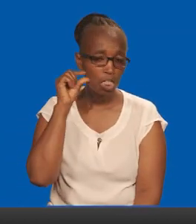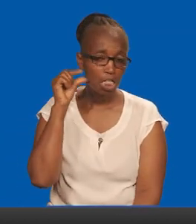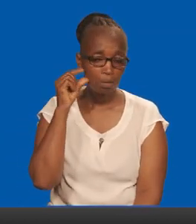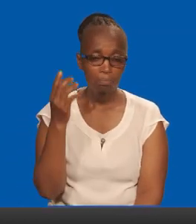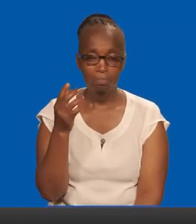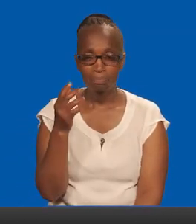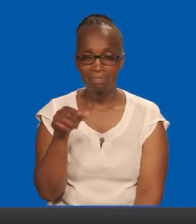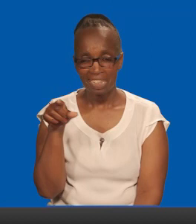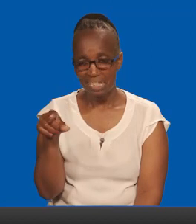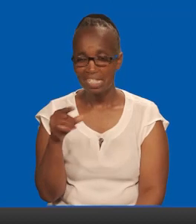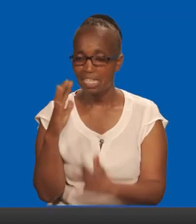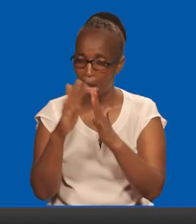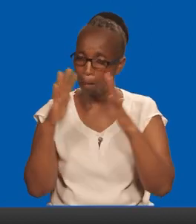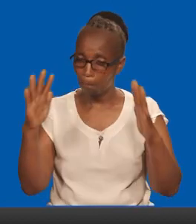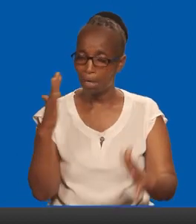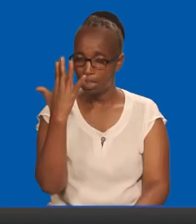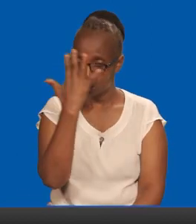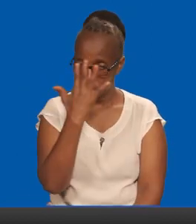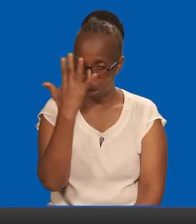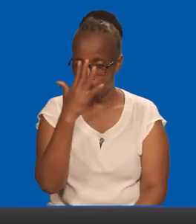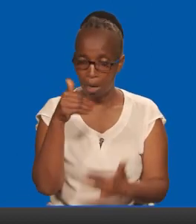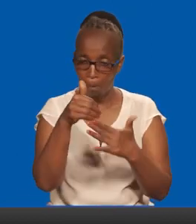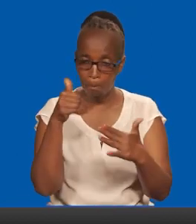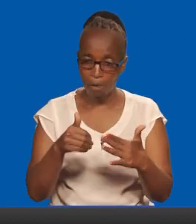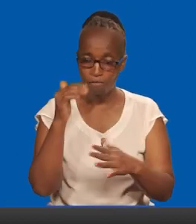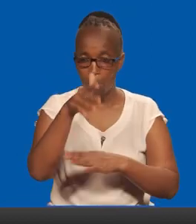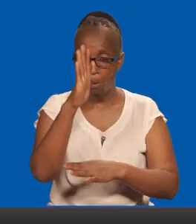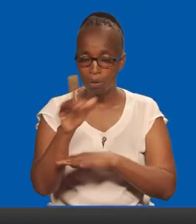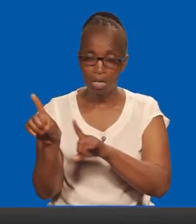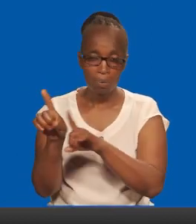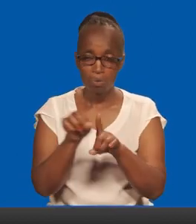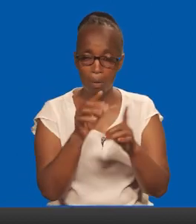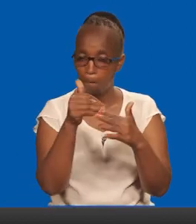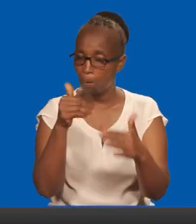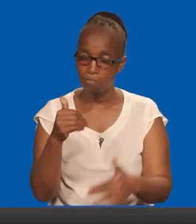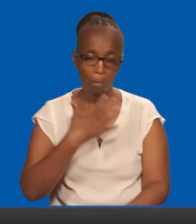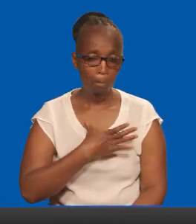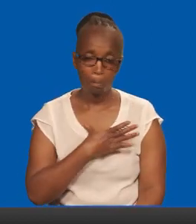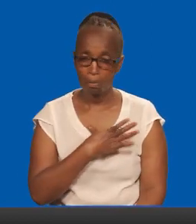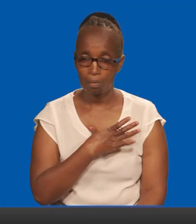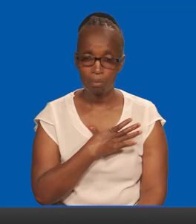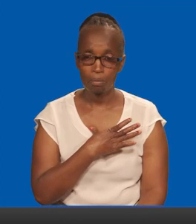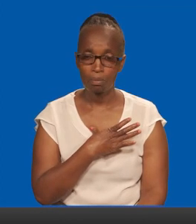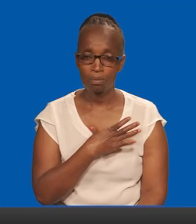Moja ni ahibu mbele ya mungu na mbele Ya